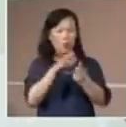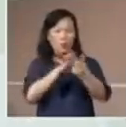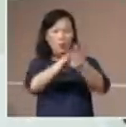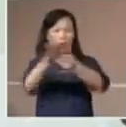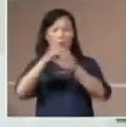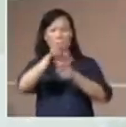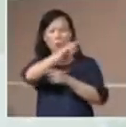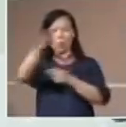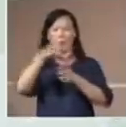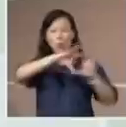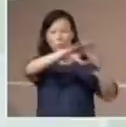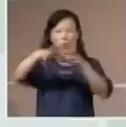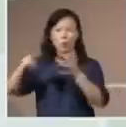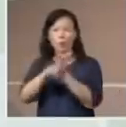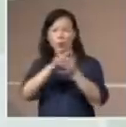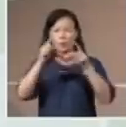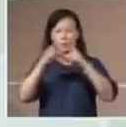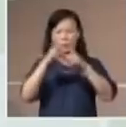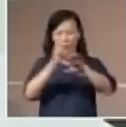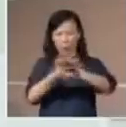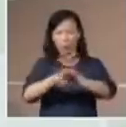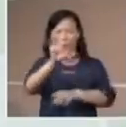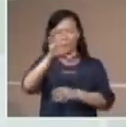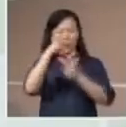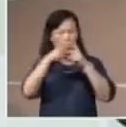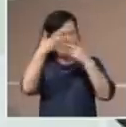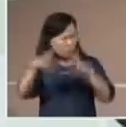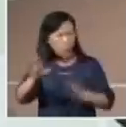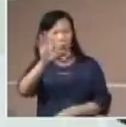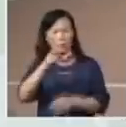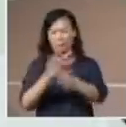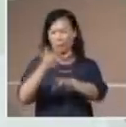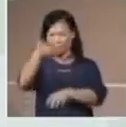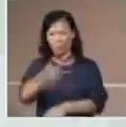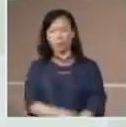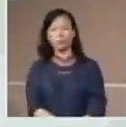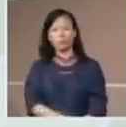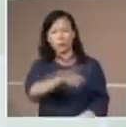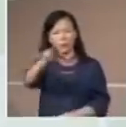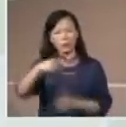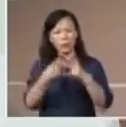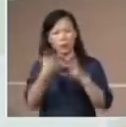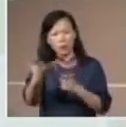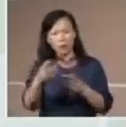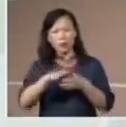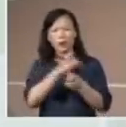去全世界诶人才库，非常非常侪，非常优秀。啊，遮人咧，咱知影